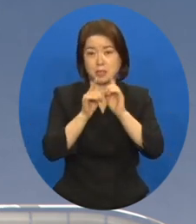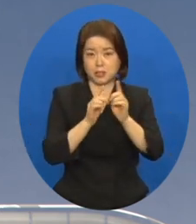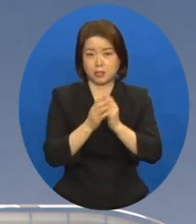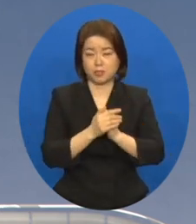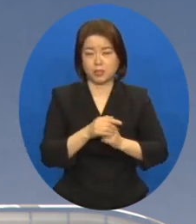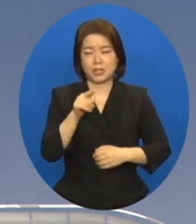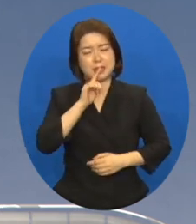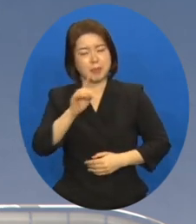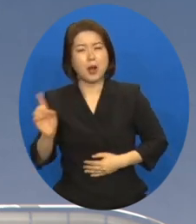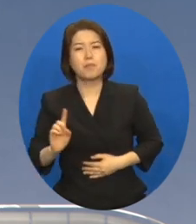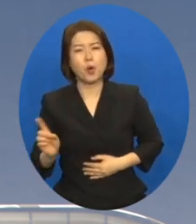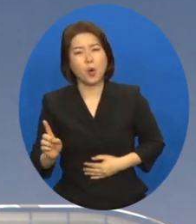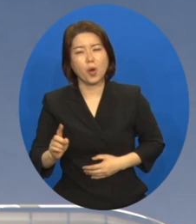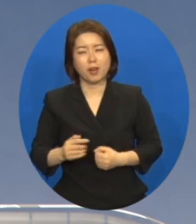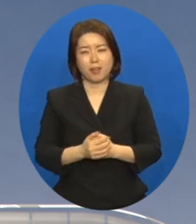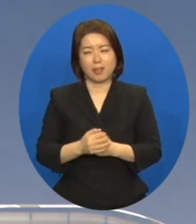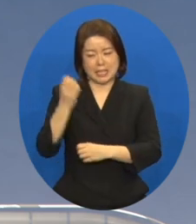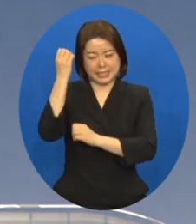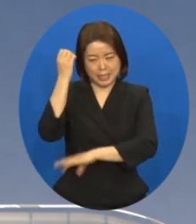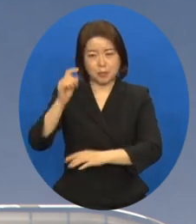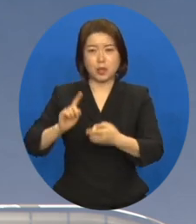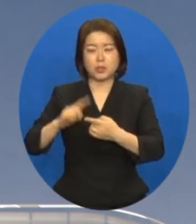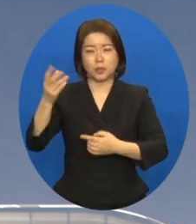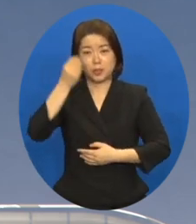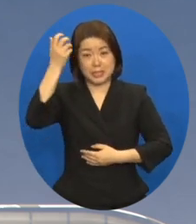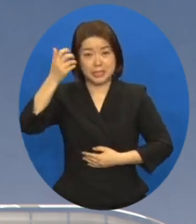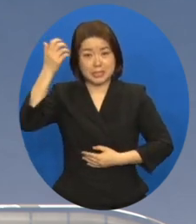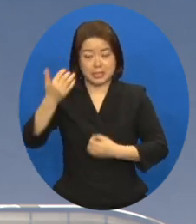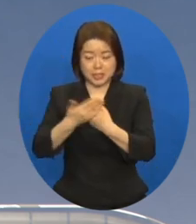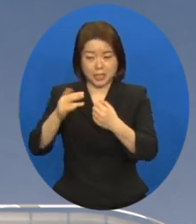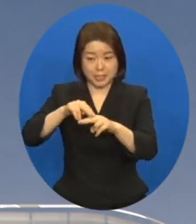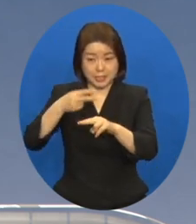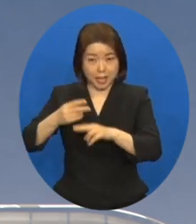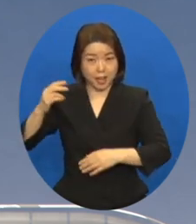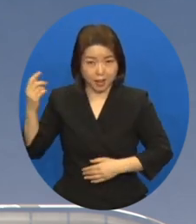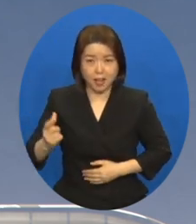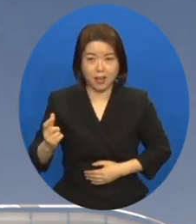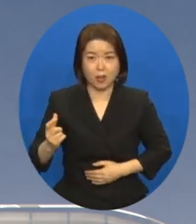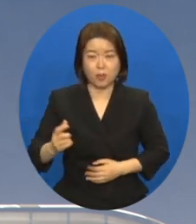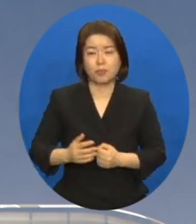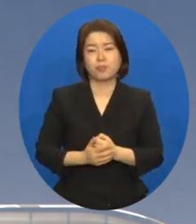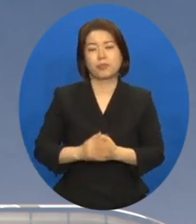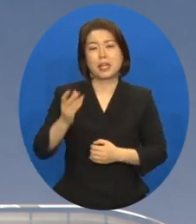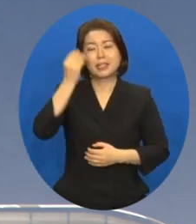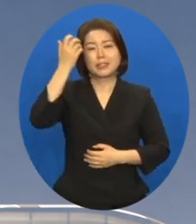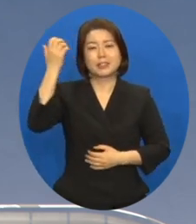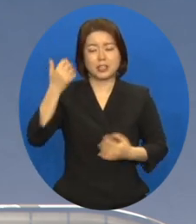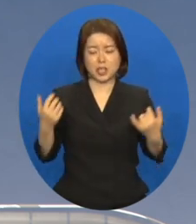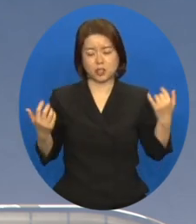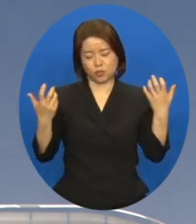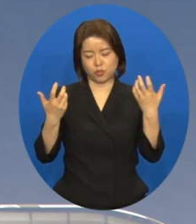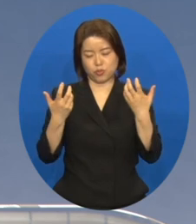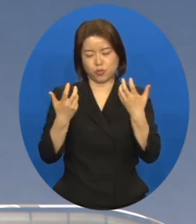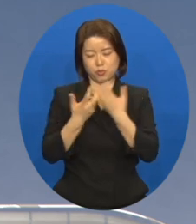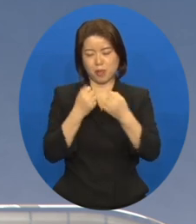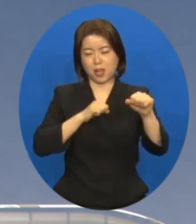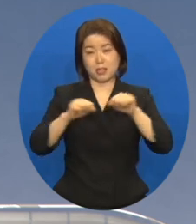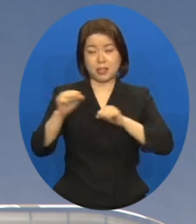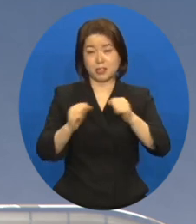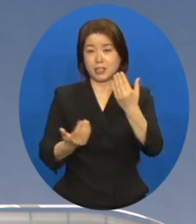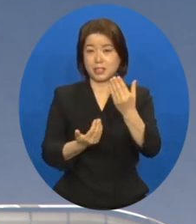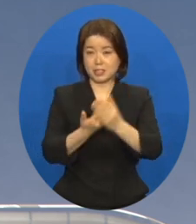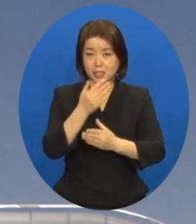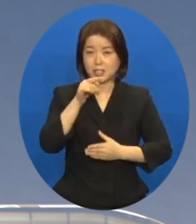뜻이죠? 기본적으로 성령의 은사가 강하고 성령의 충만한 역사가 일어나는